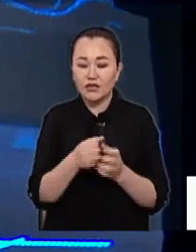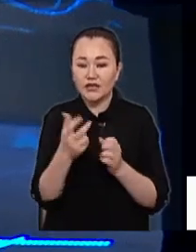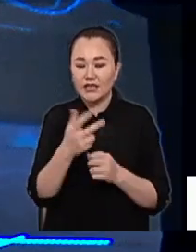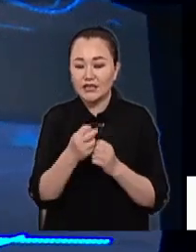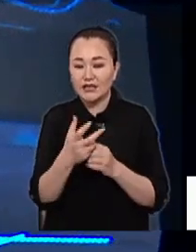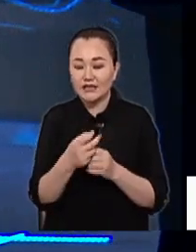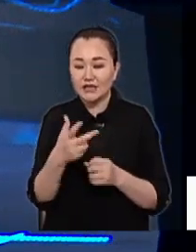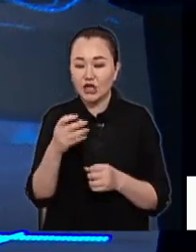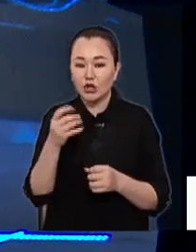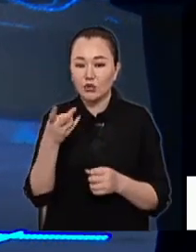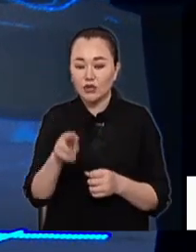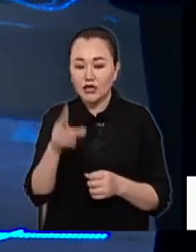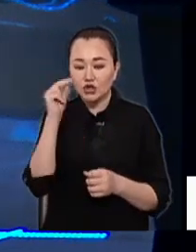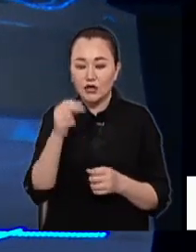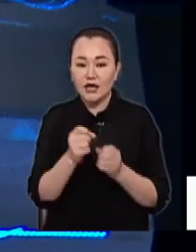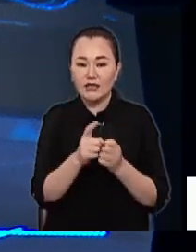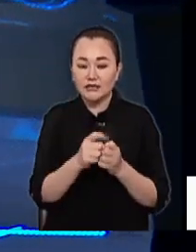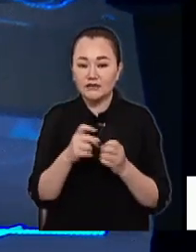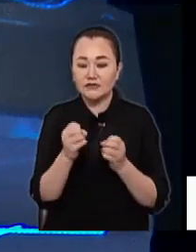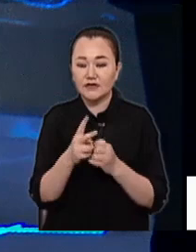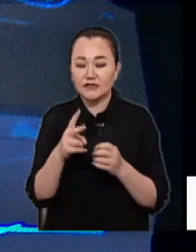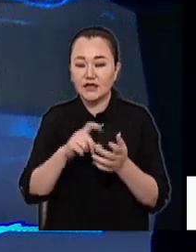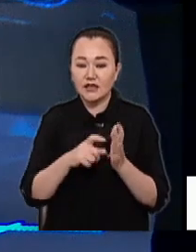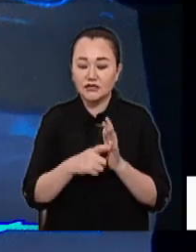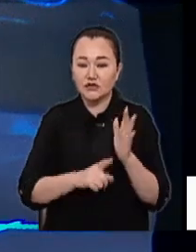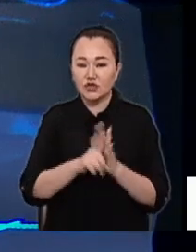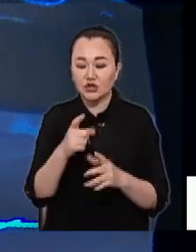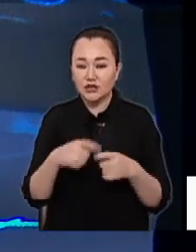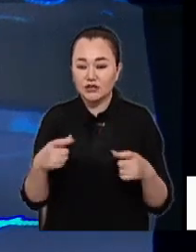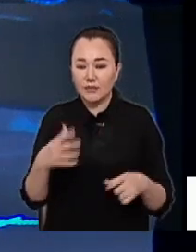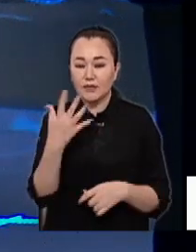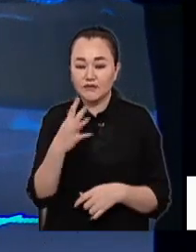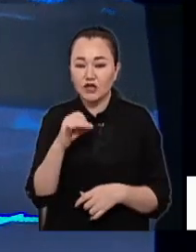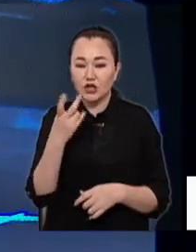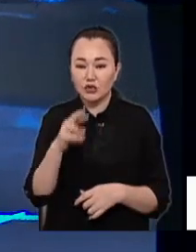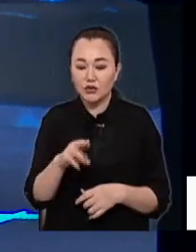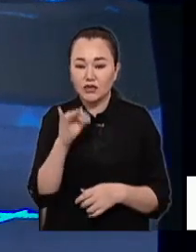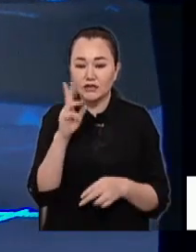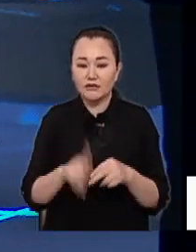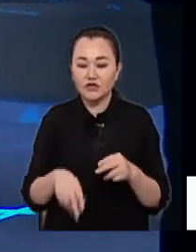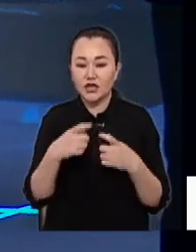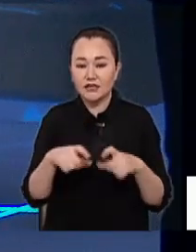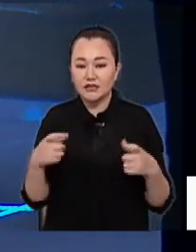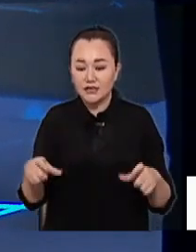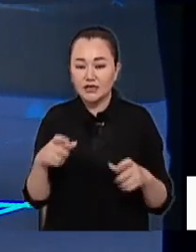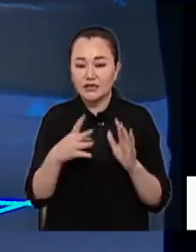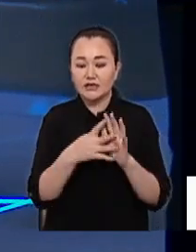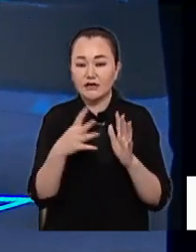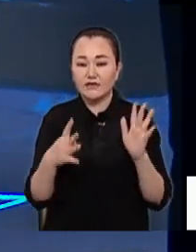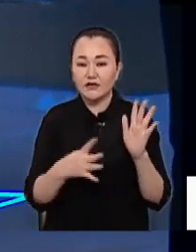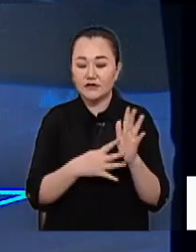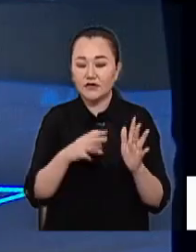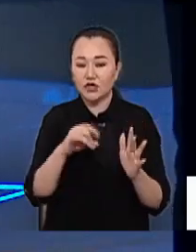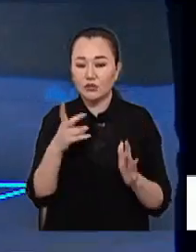13 июня, тогда как 11-12 классы приступят к экзаменам 5 июня и завершат аттестацию